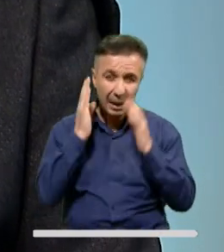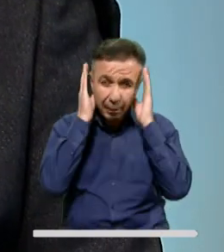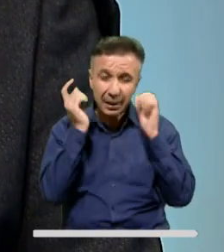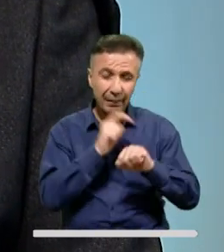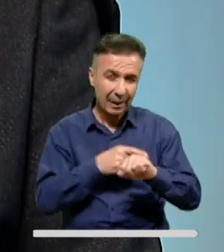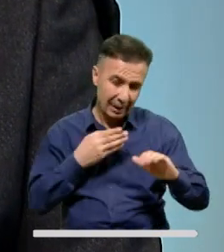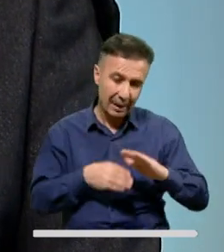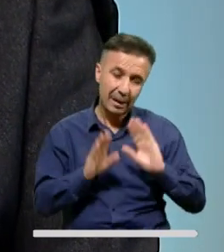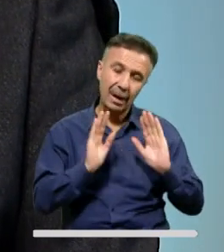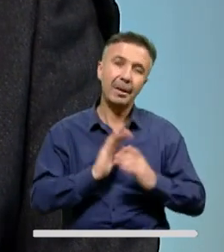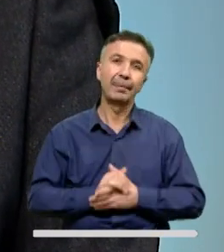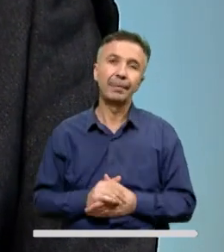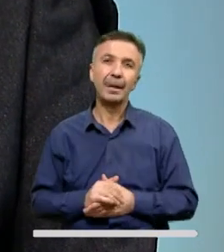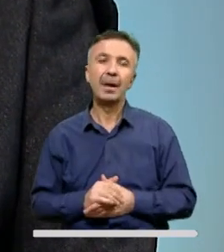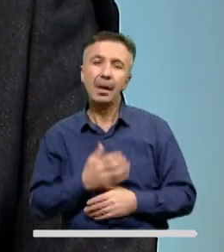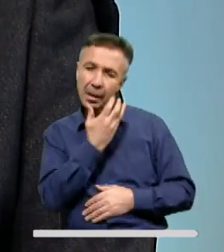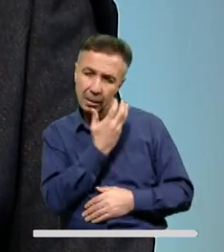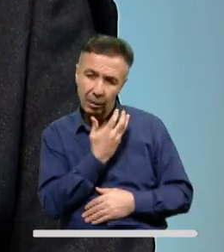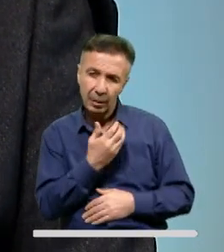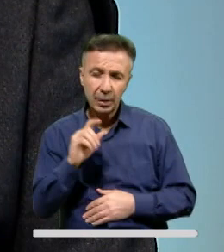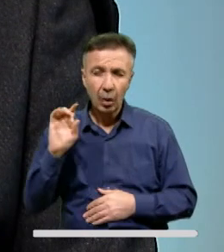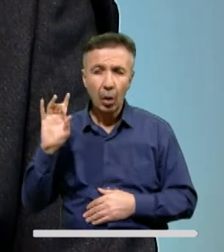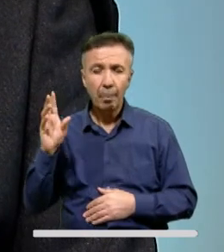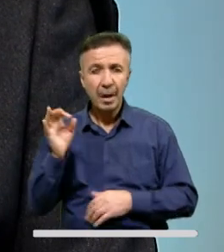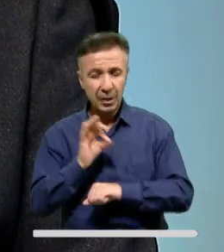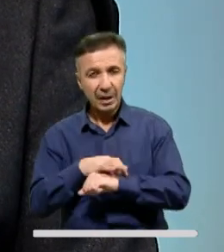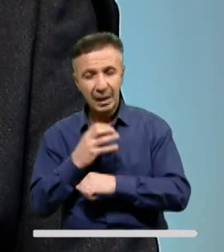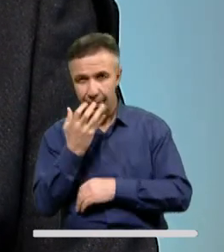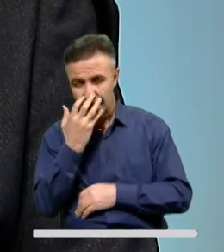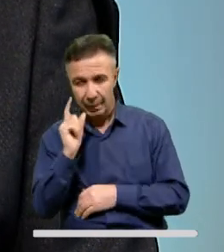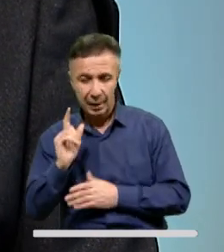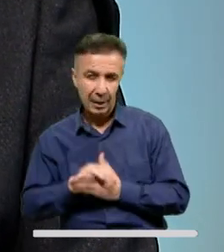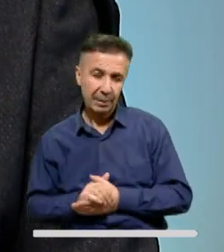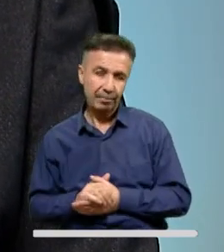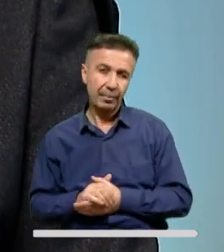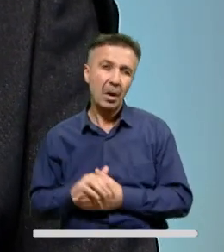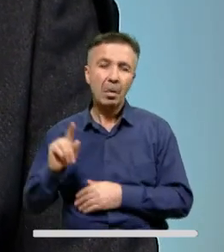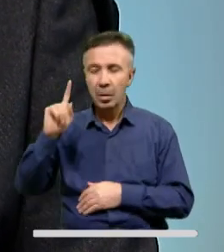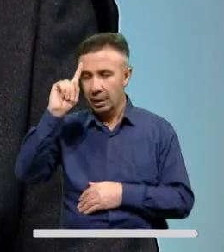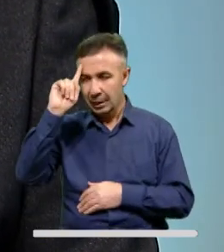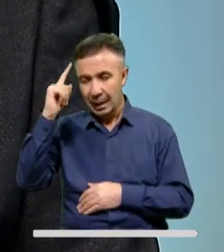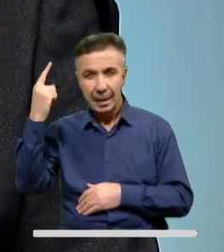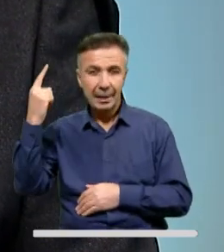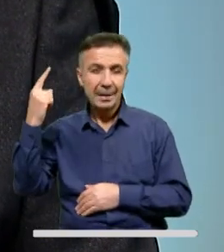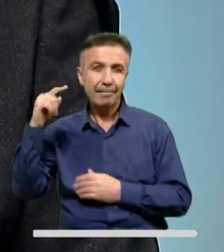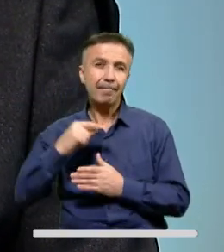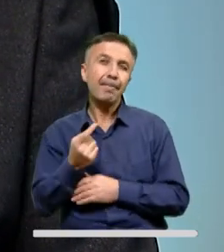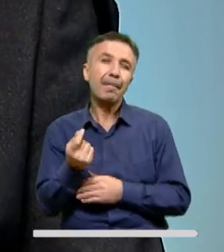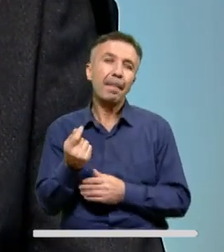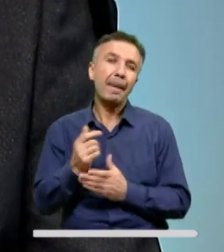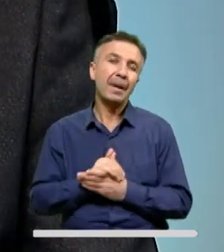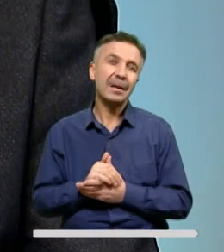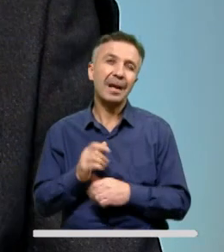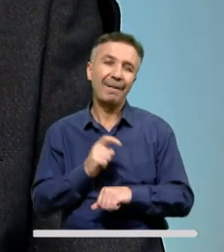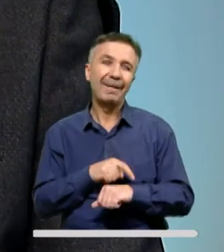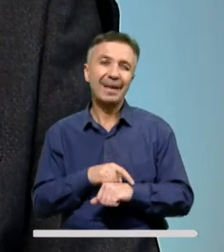olur. Ama tavsiyemiz bir 15 dakika beklemeleridir. Yani bu sadece biraz daha